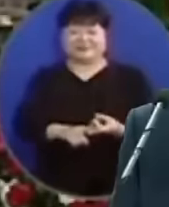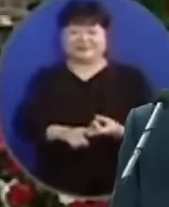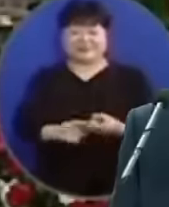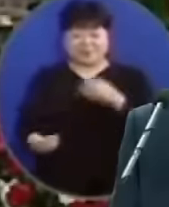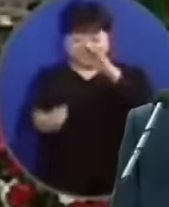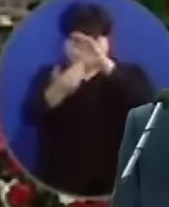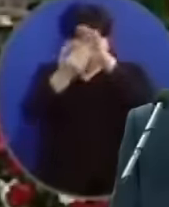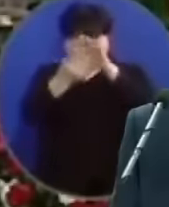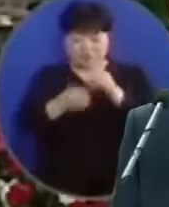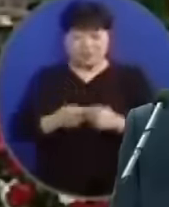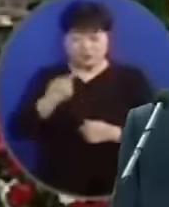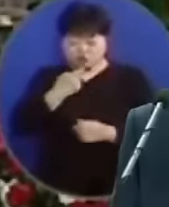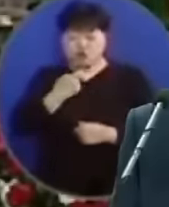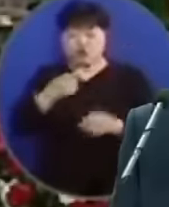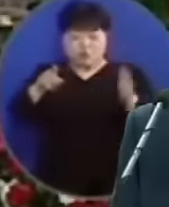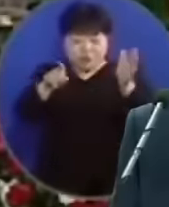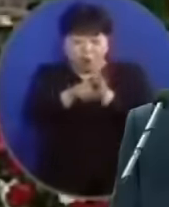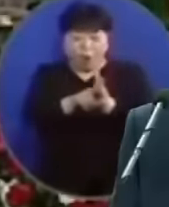이루어질 줄 믿고